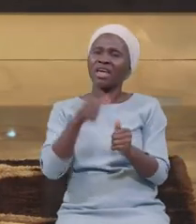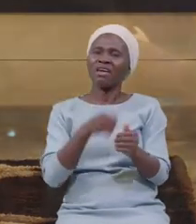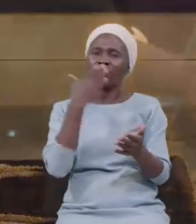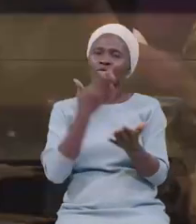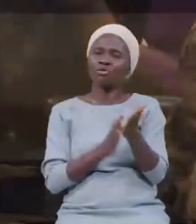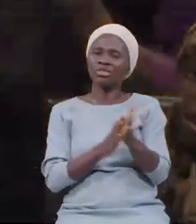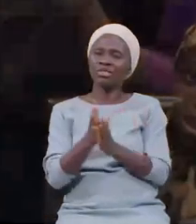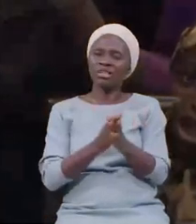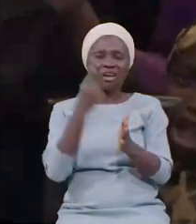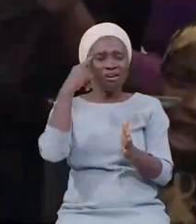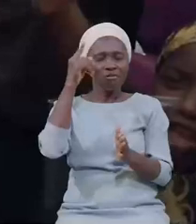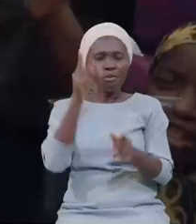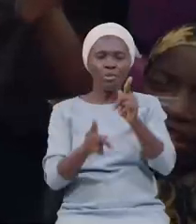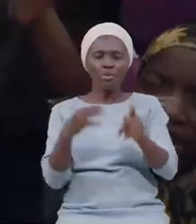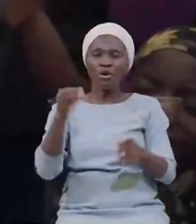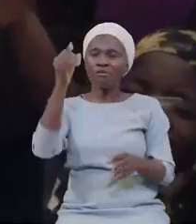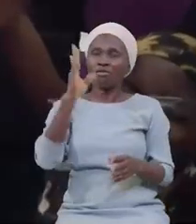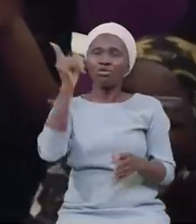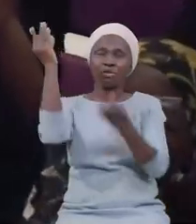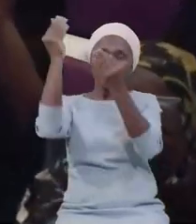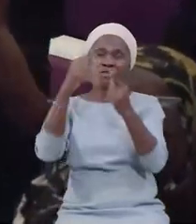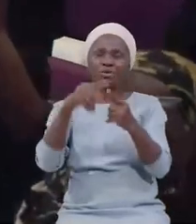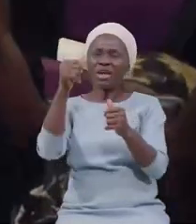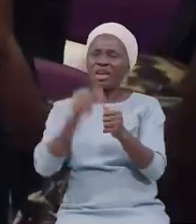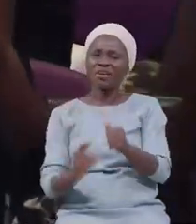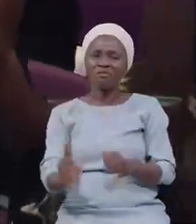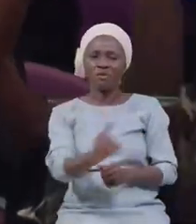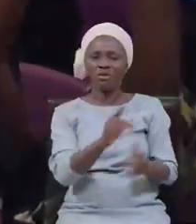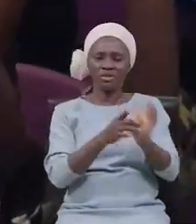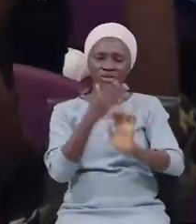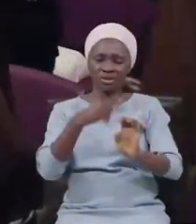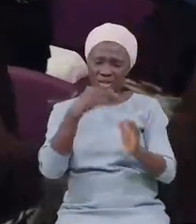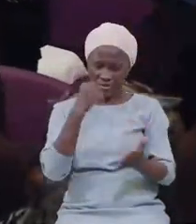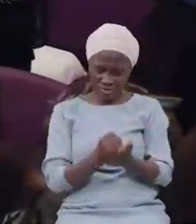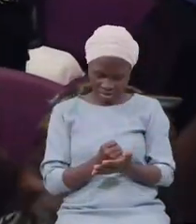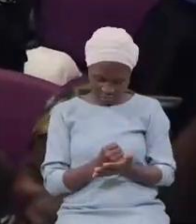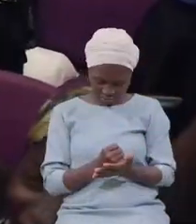peuple, que tu leur accordes cela au nom de Jésus.